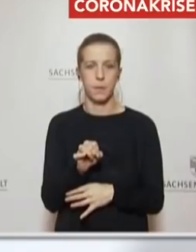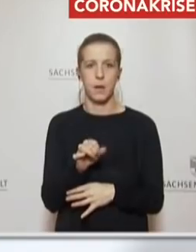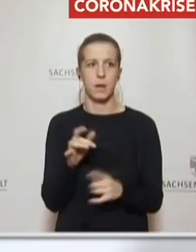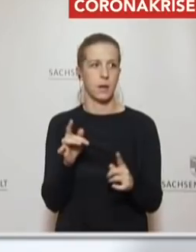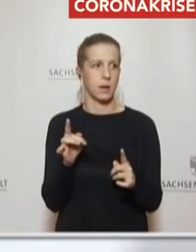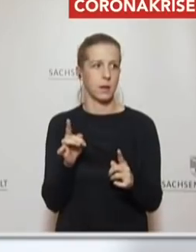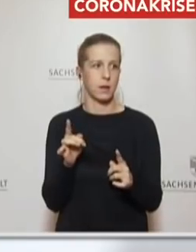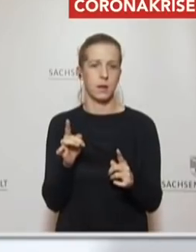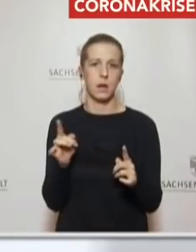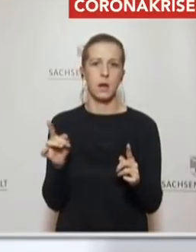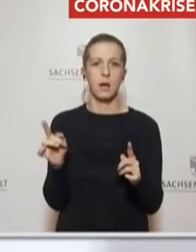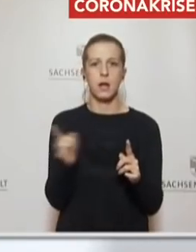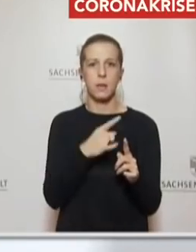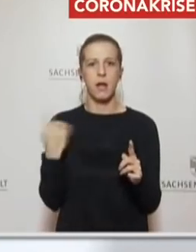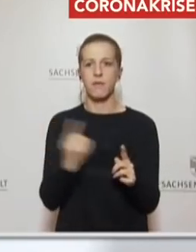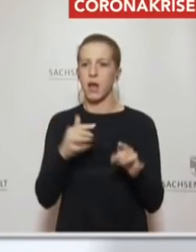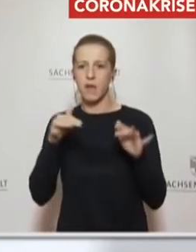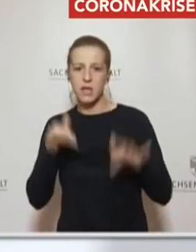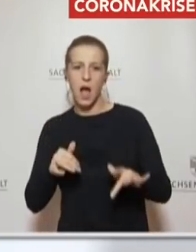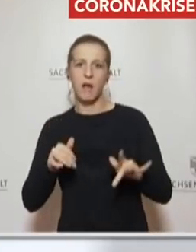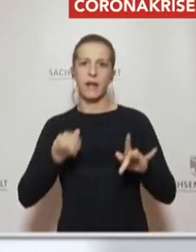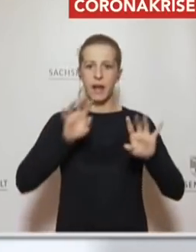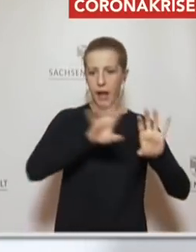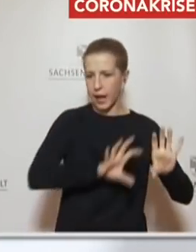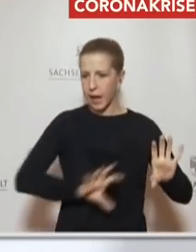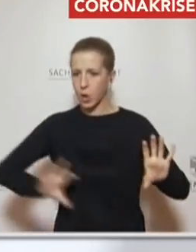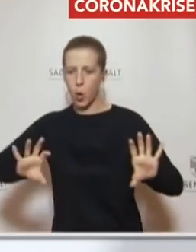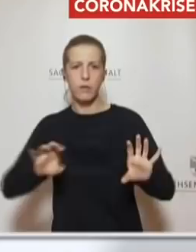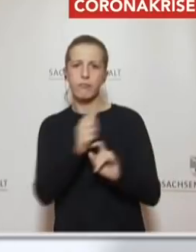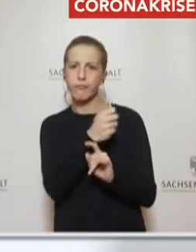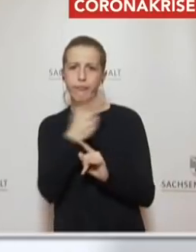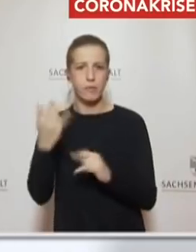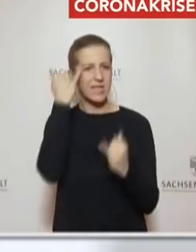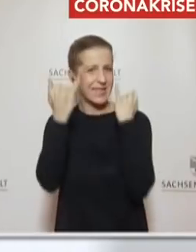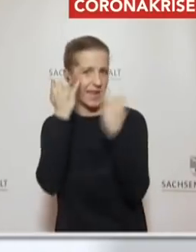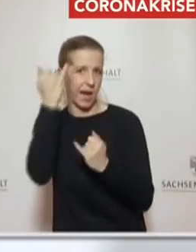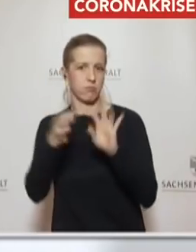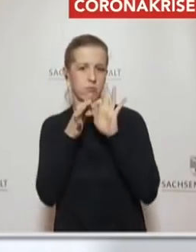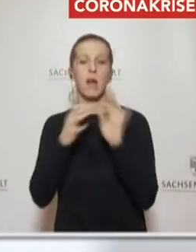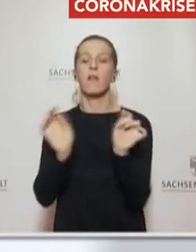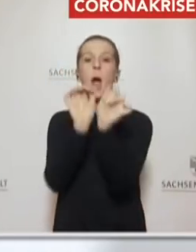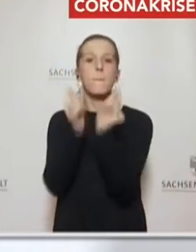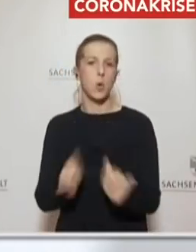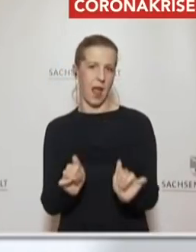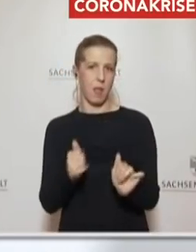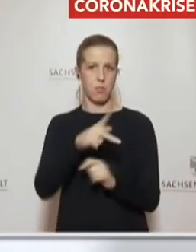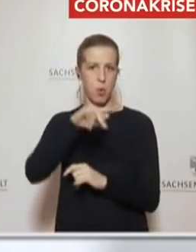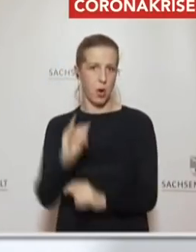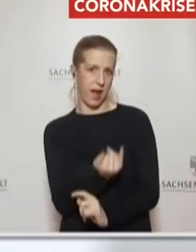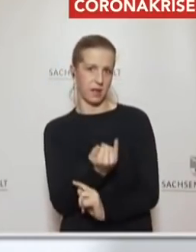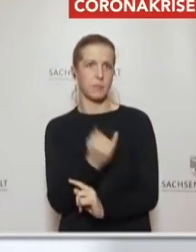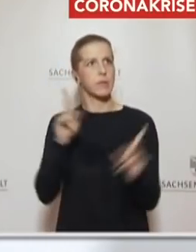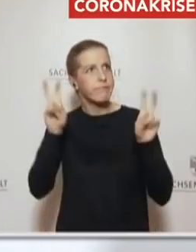Ideen, die wir in den Regionen haben, in Richtung von Modellprojekten auf der Basis einer Experimentierklausel in der